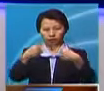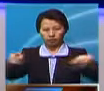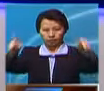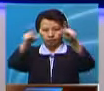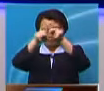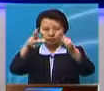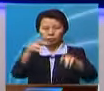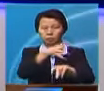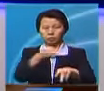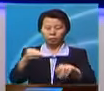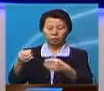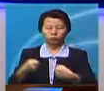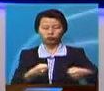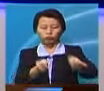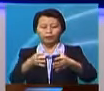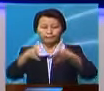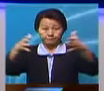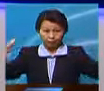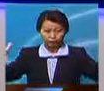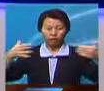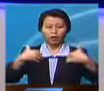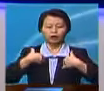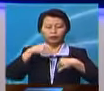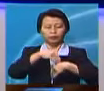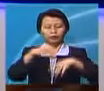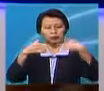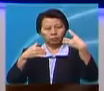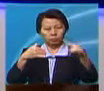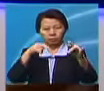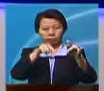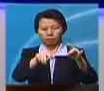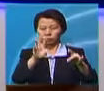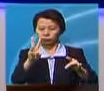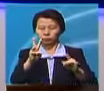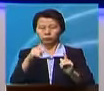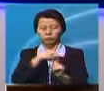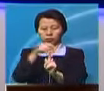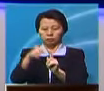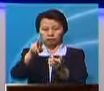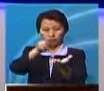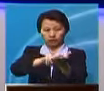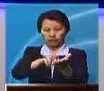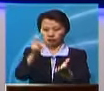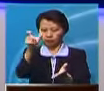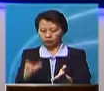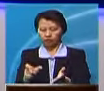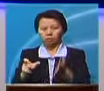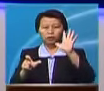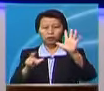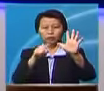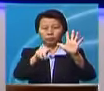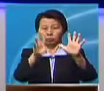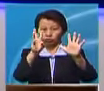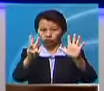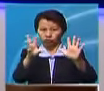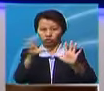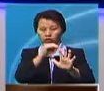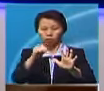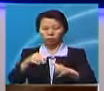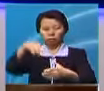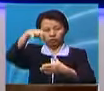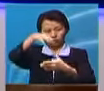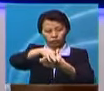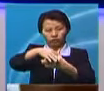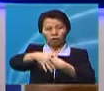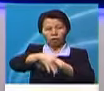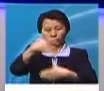Sungai Besar diadakan secara serentak pada 18 Jun ini. Tarikh penamaan calon ditetapkan pada 5 Jun sementara pengundian awal